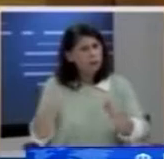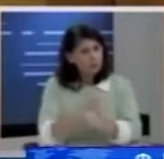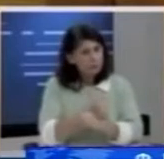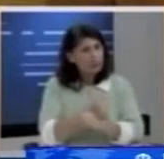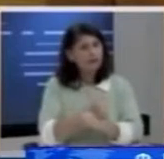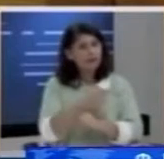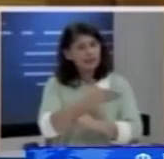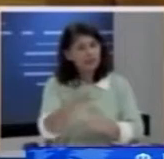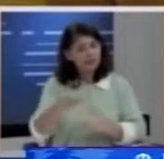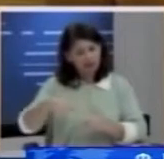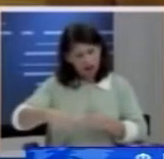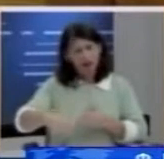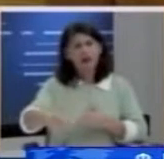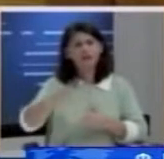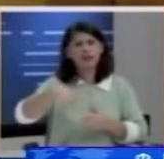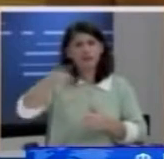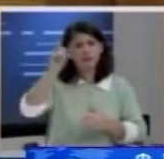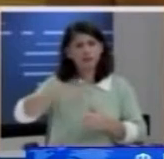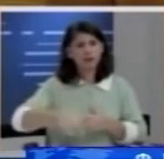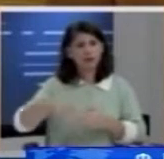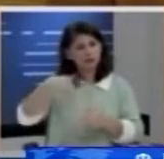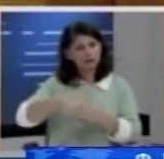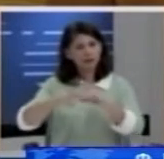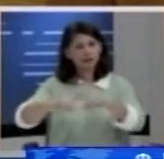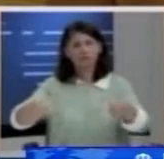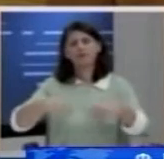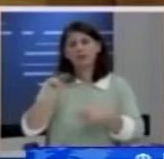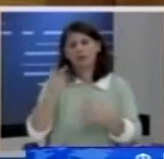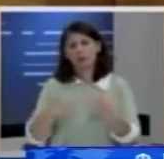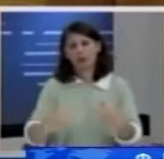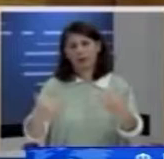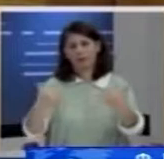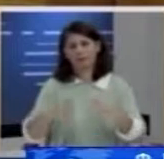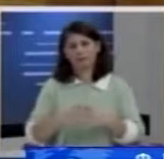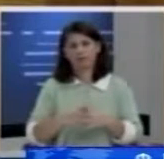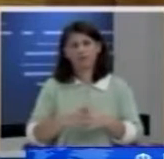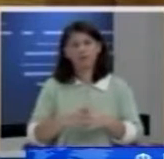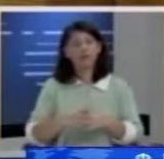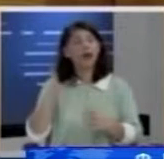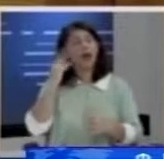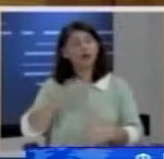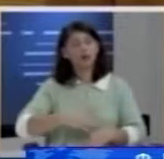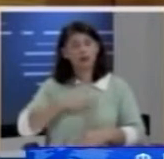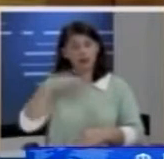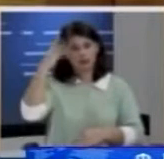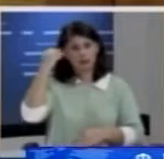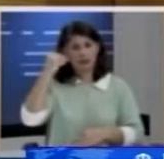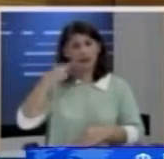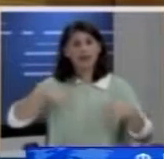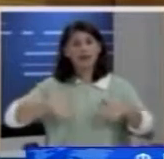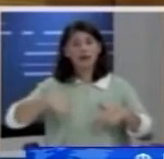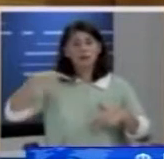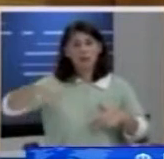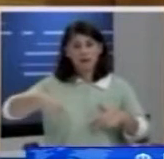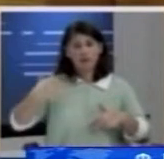πετύχετε εσείς αυτές τις μέρες μέσα στο ελληνικό κοινοβούλιο. Ακούστε, κύριε Τσίπρα, η κυβέρνηση Παπαδήμου